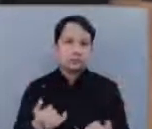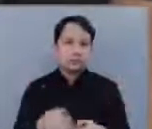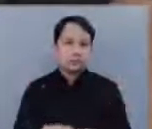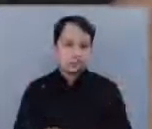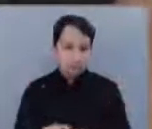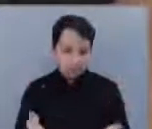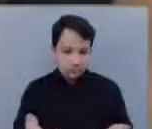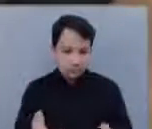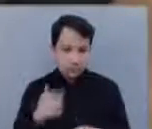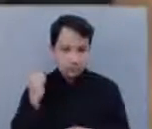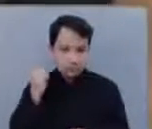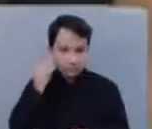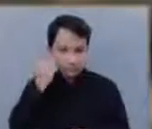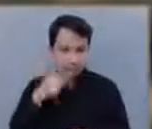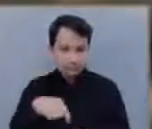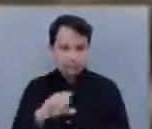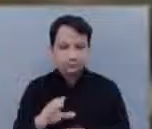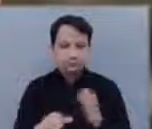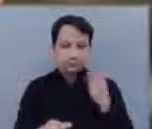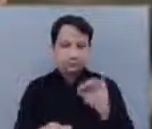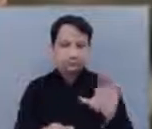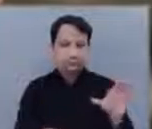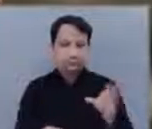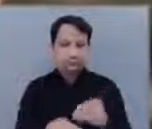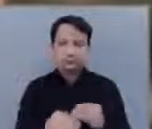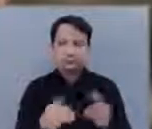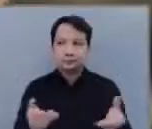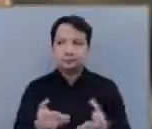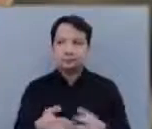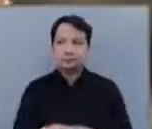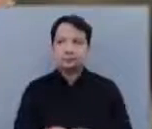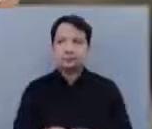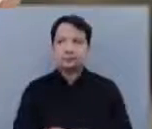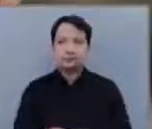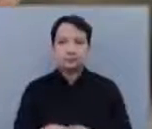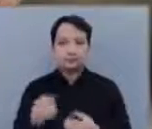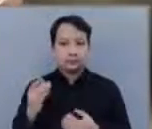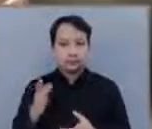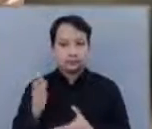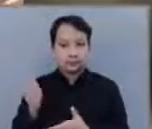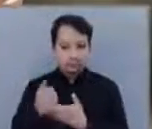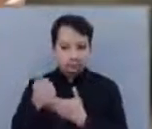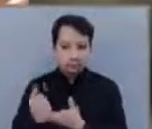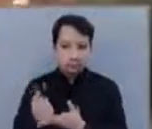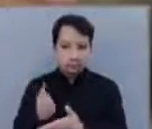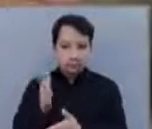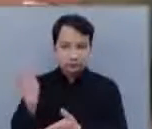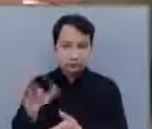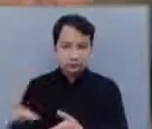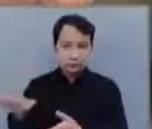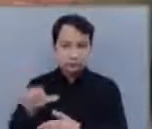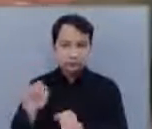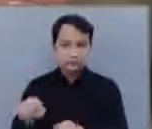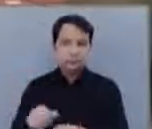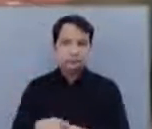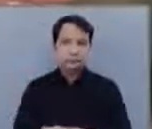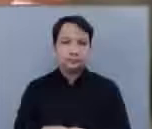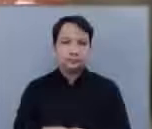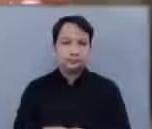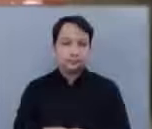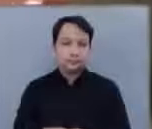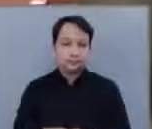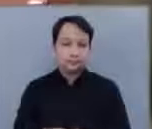ng Quezon City dahil kinuha tayo dito. Alam niyo po, maraming tulong ng gobyerno sa akin. Kasi po, napag-aral ko yung tatlong anak